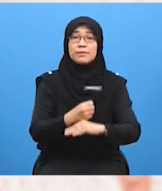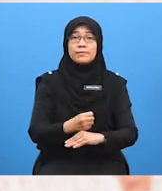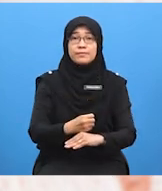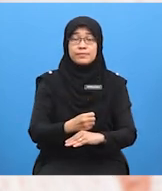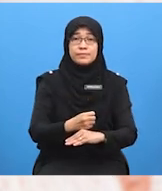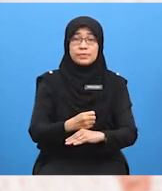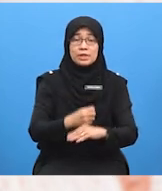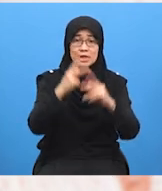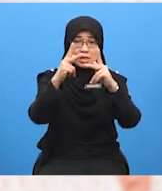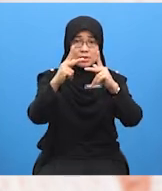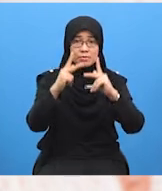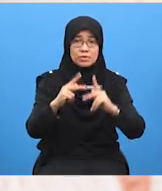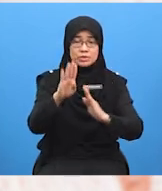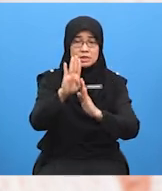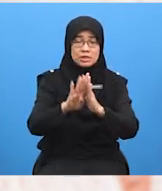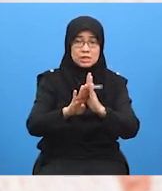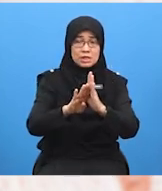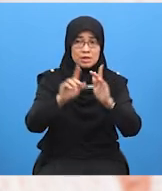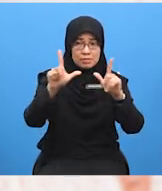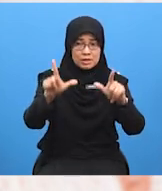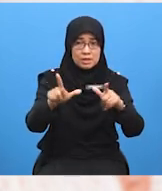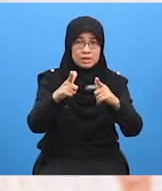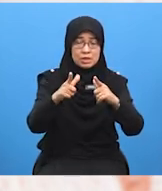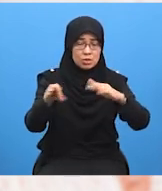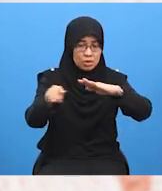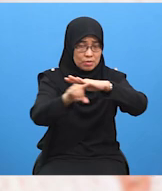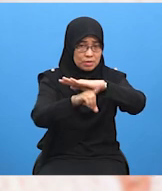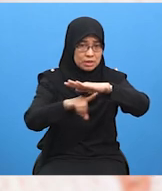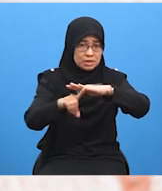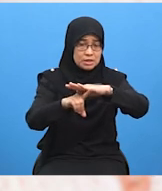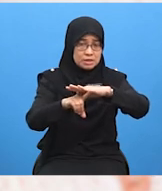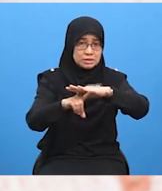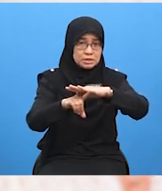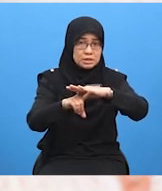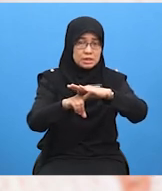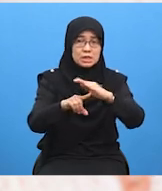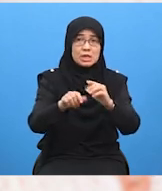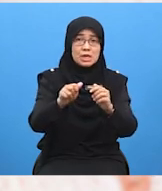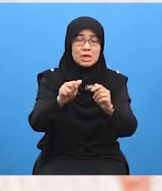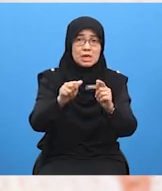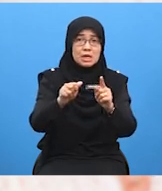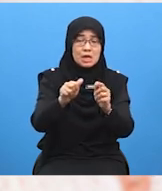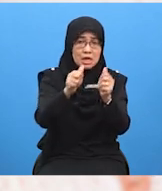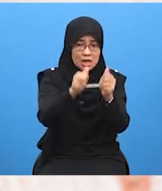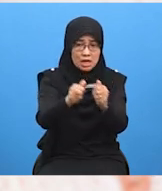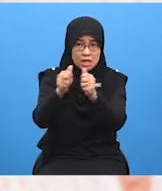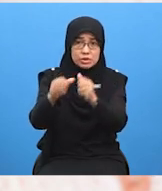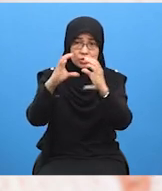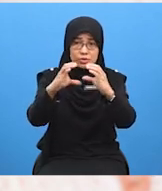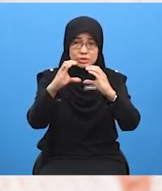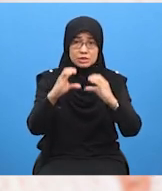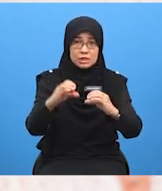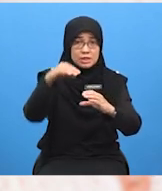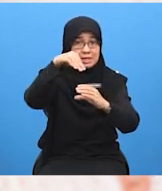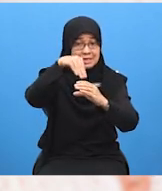Proses yang dilakukan ini adalah berdasarkan atur cara yang ditetapkan dalam mikro